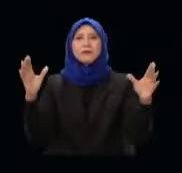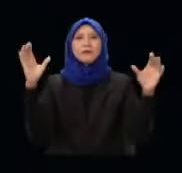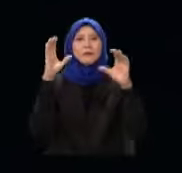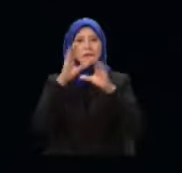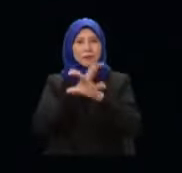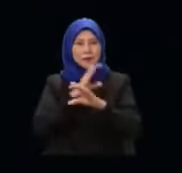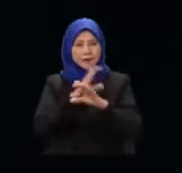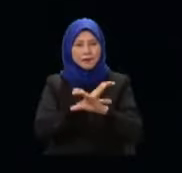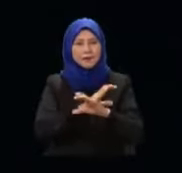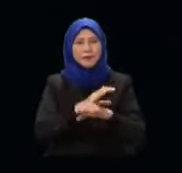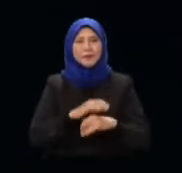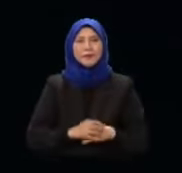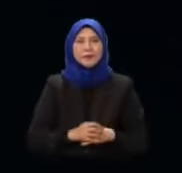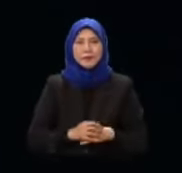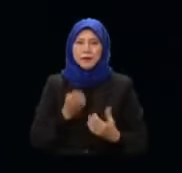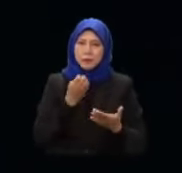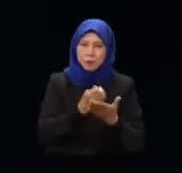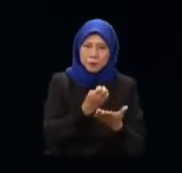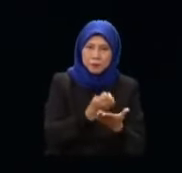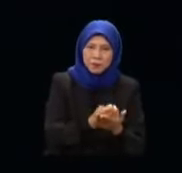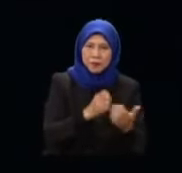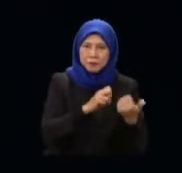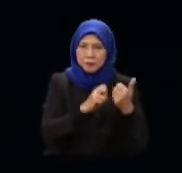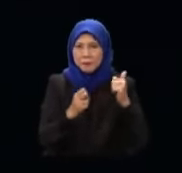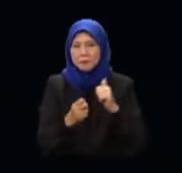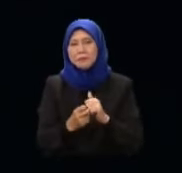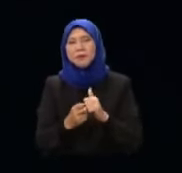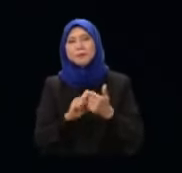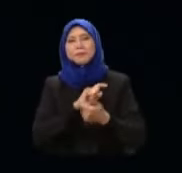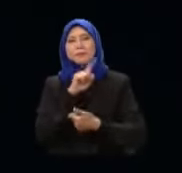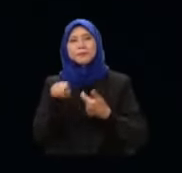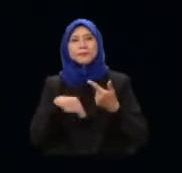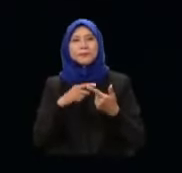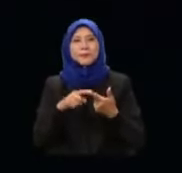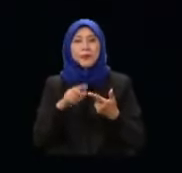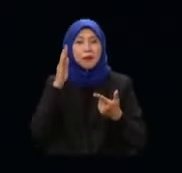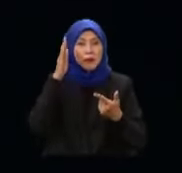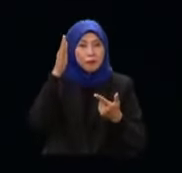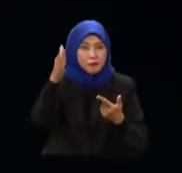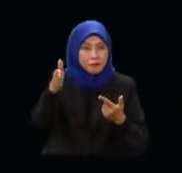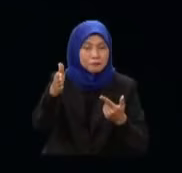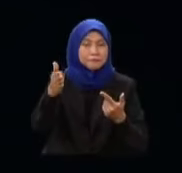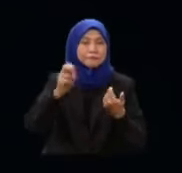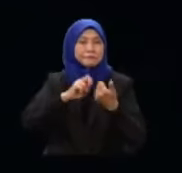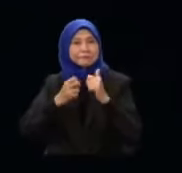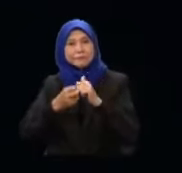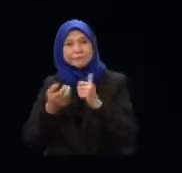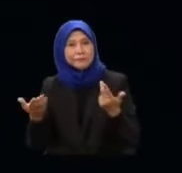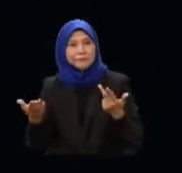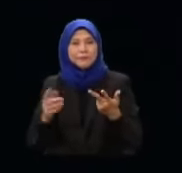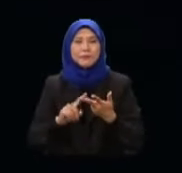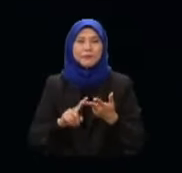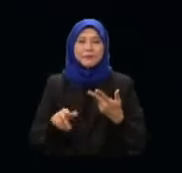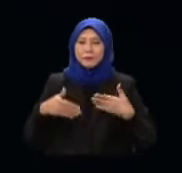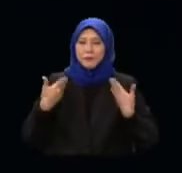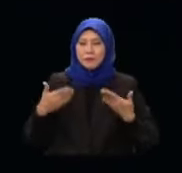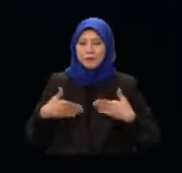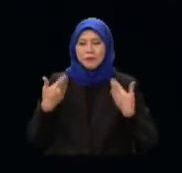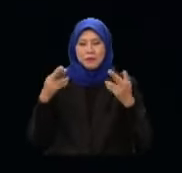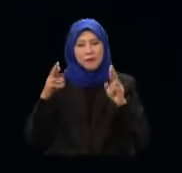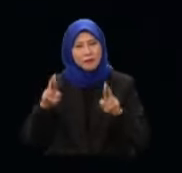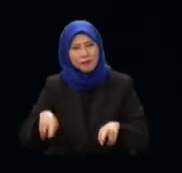bukan Najwa dengan soal ekonomi negara masa depan eh Kesejahteraan